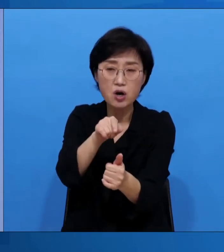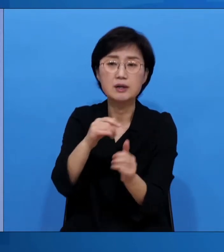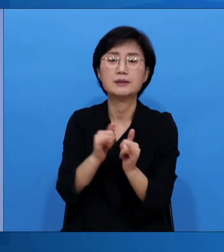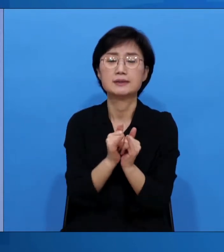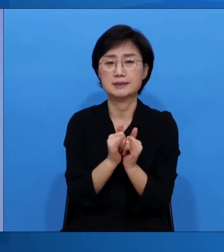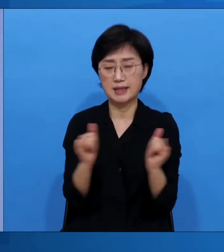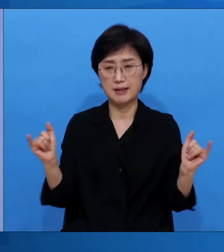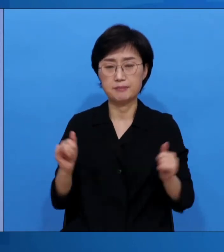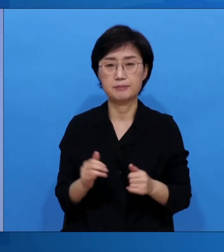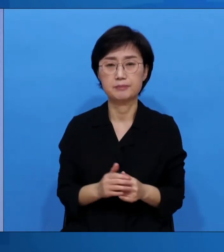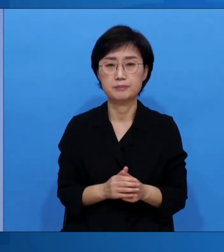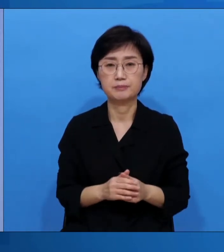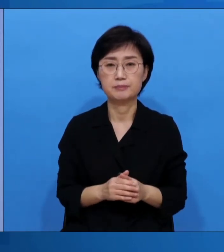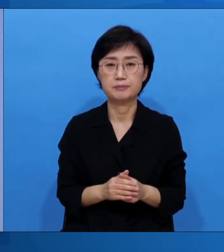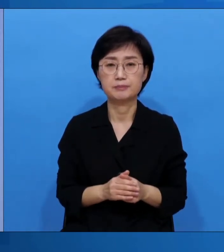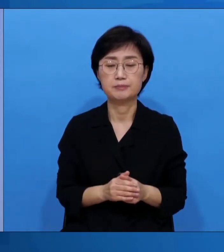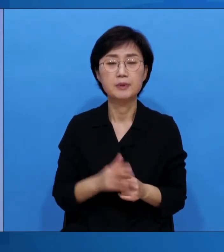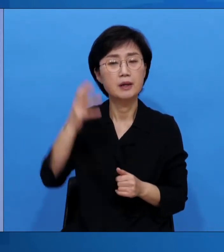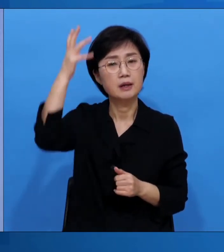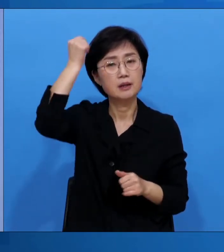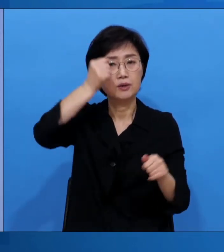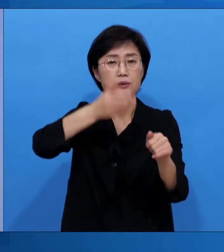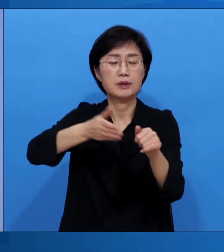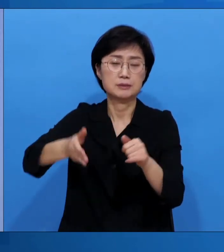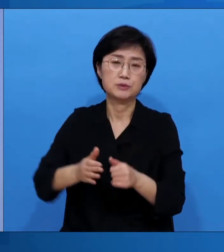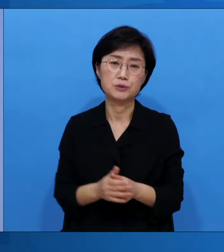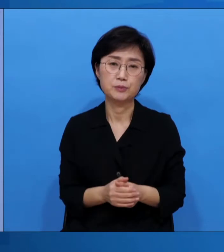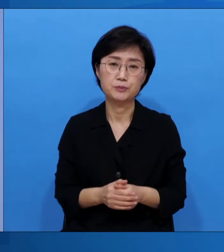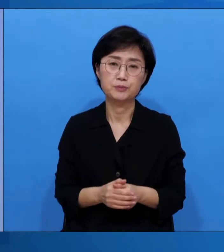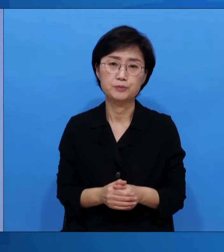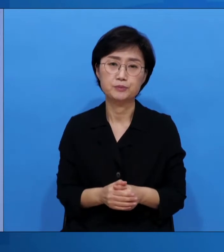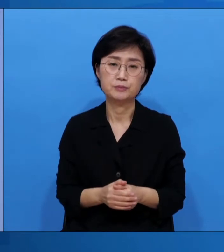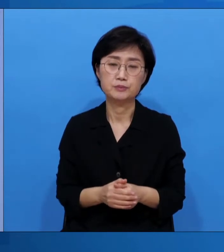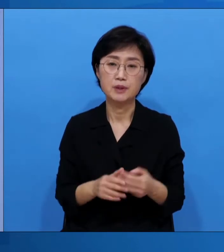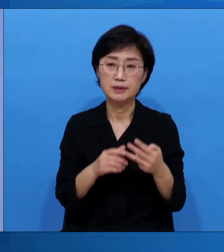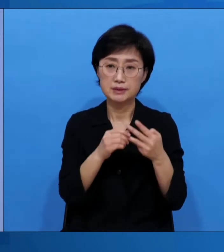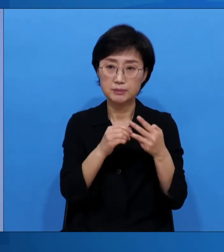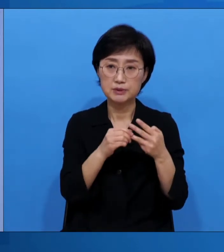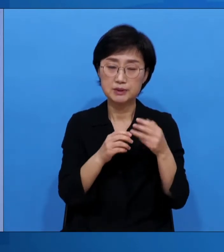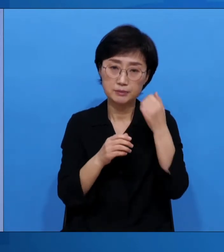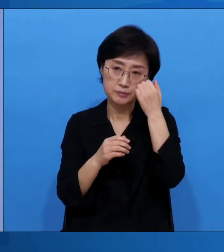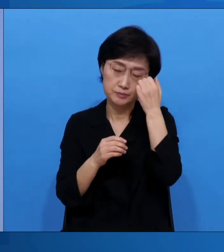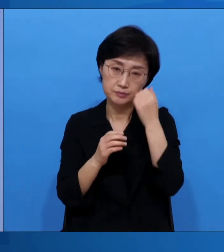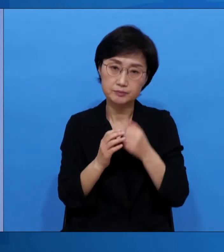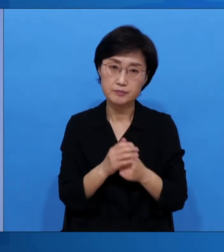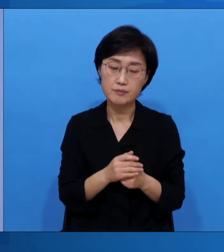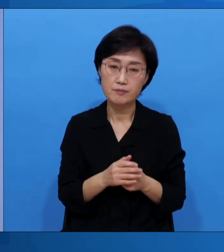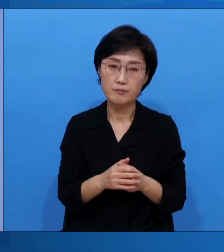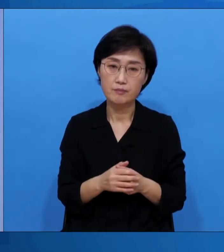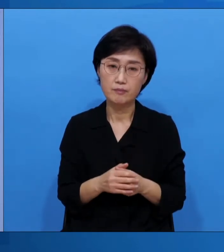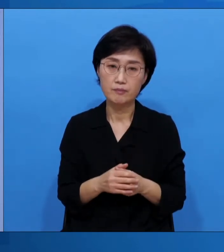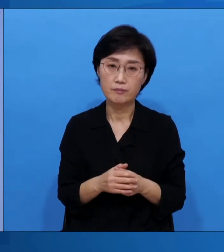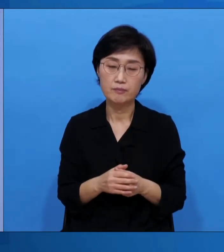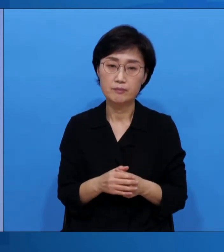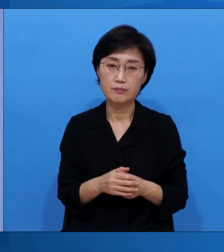is evangelism. 기억해야 됩니다. You must remember this. 세 번째입니다. Number 3. 하나님이